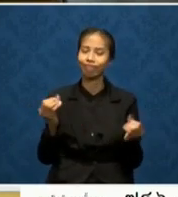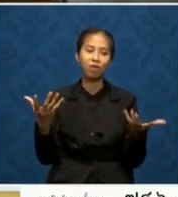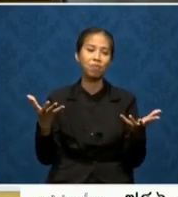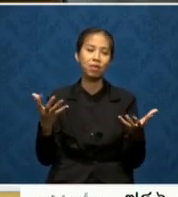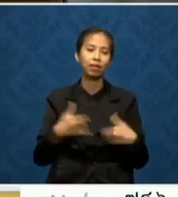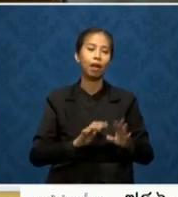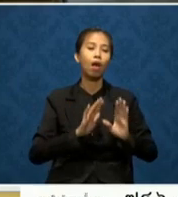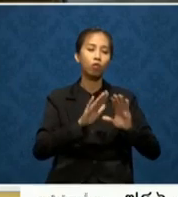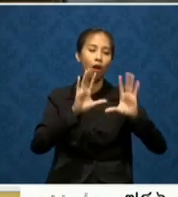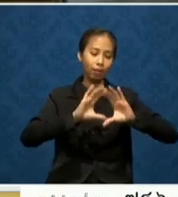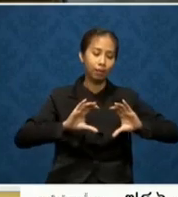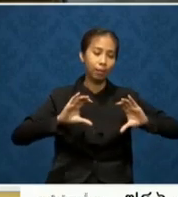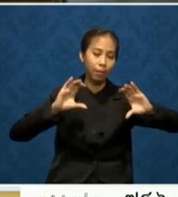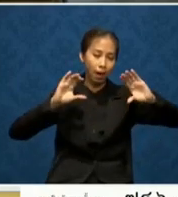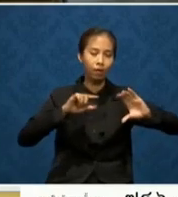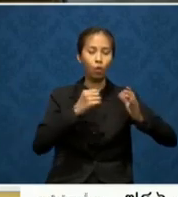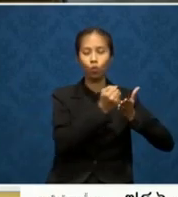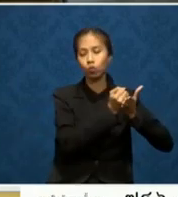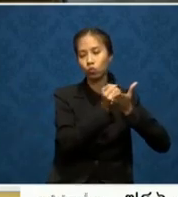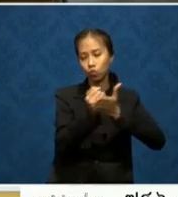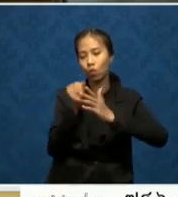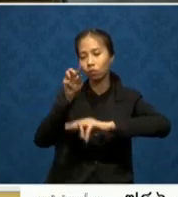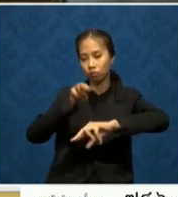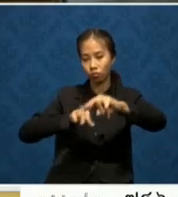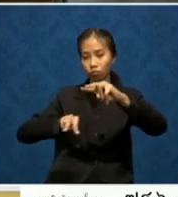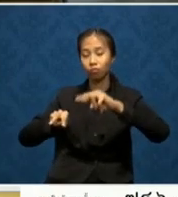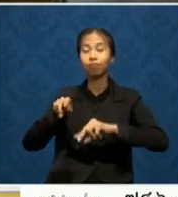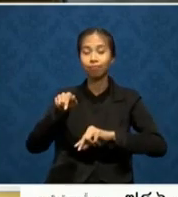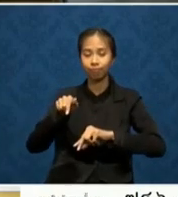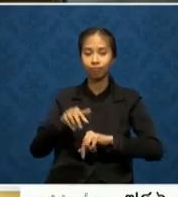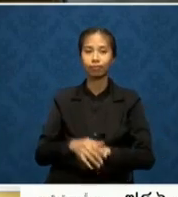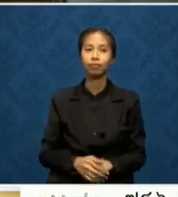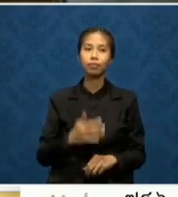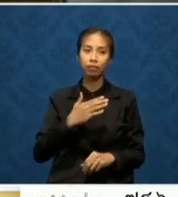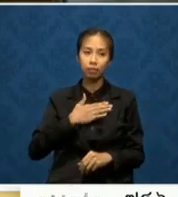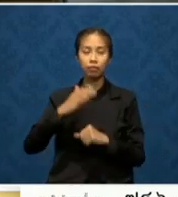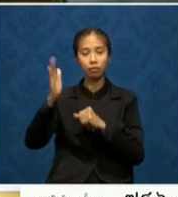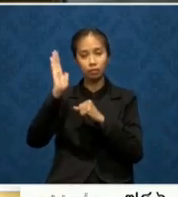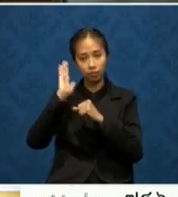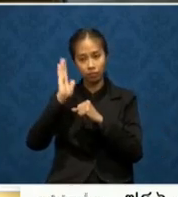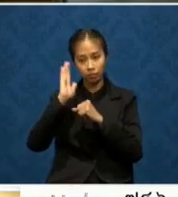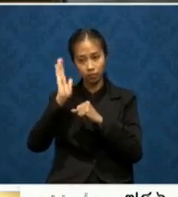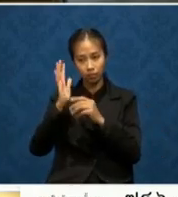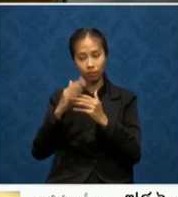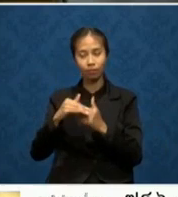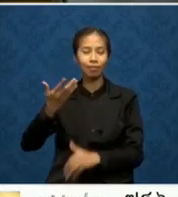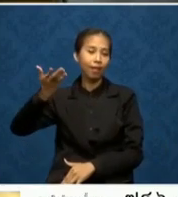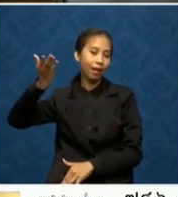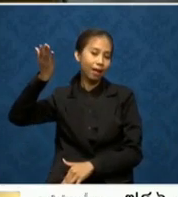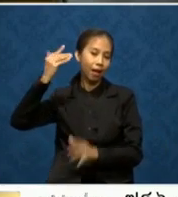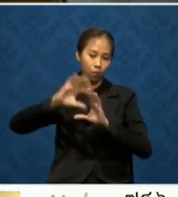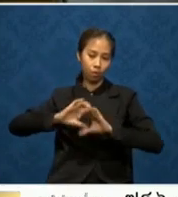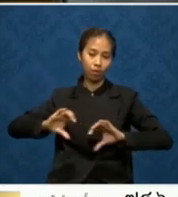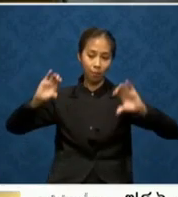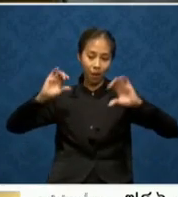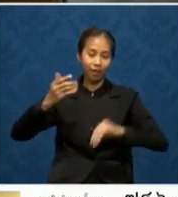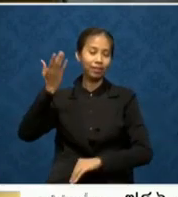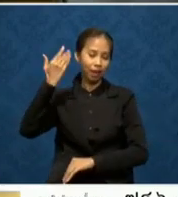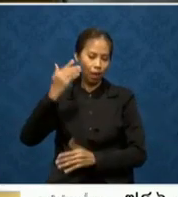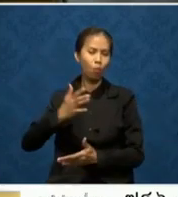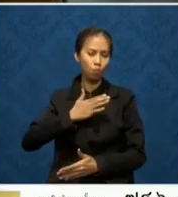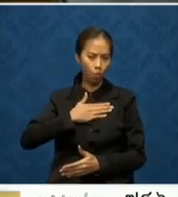หม่นะครับช่วยไปดูครับผมได้อภิปรายในรัฐบาลที่แล้วมาแล้วและก็จะยืนยันว่